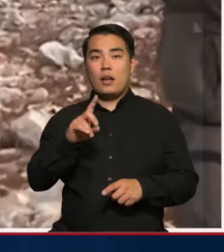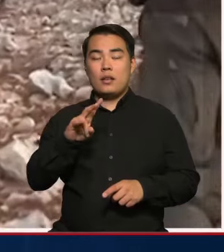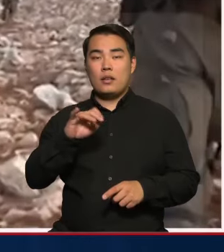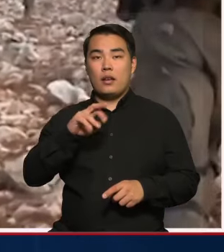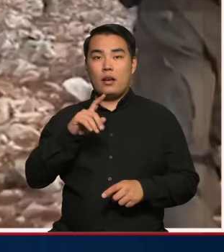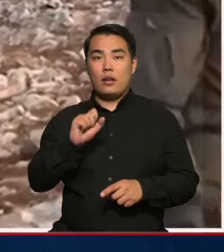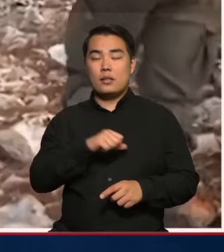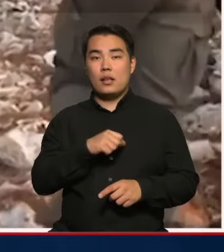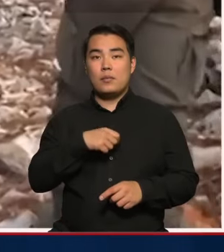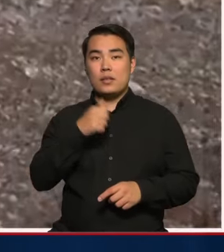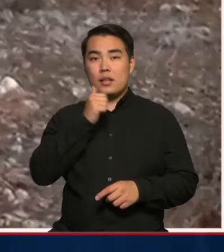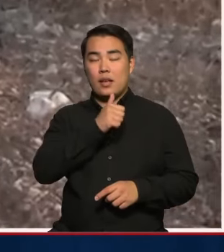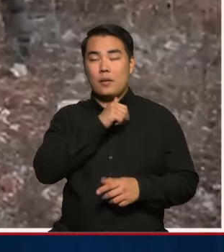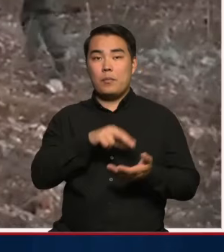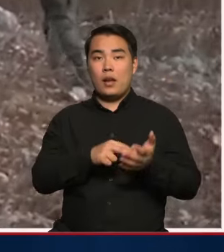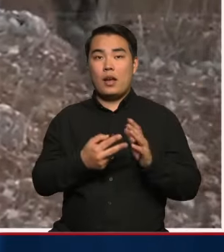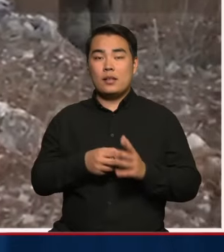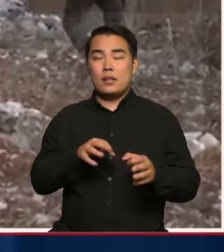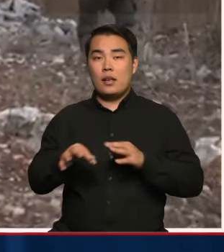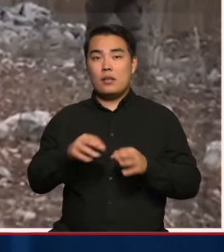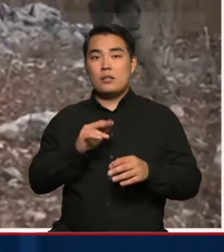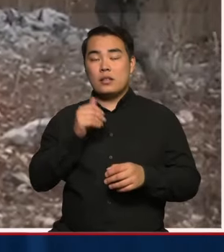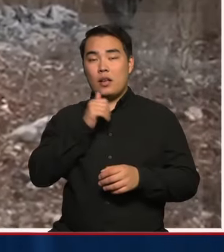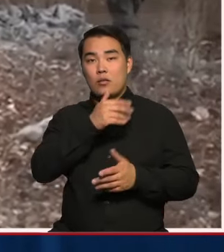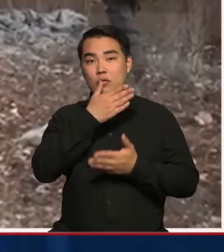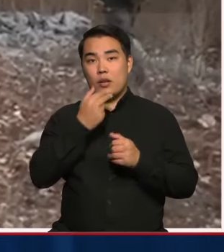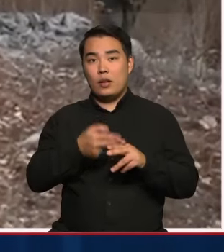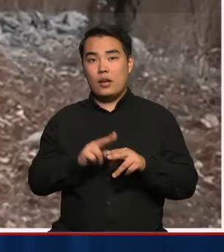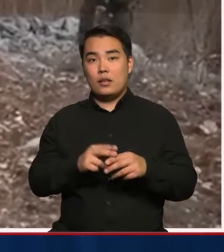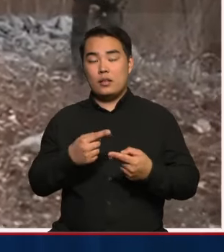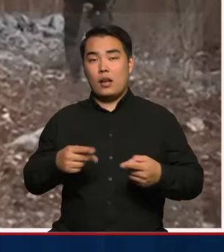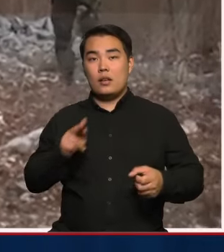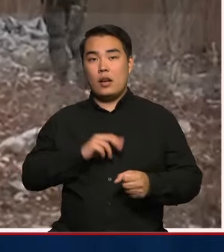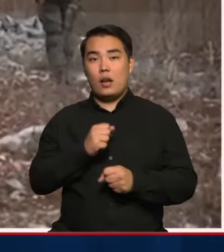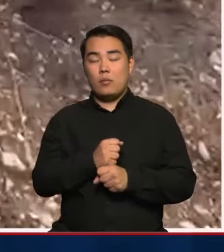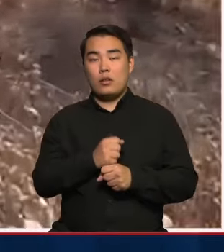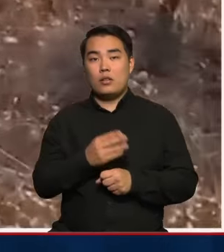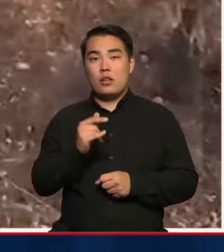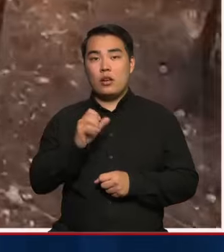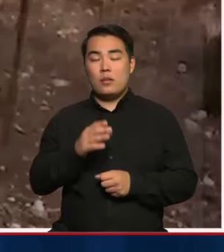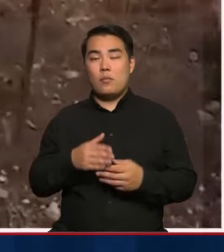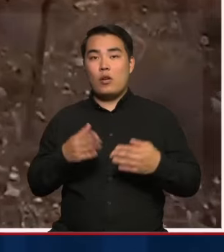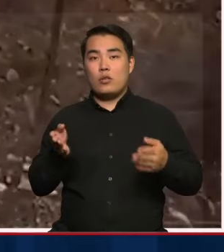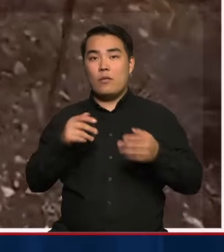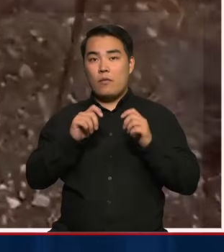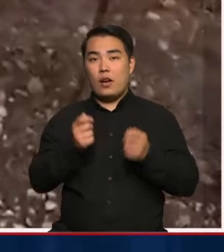қолданылғандай жасырын операциялар жүргізетіндерін де жасырмайды. Кейбір сарапшылар таяу шығыста үлкен